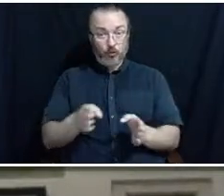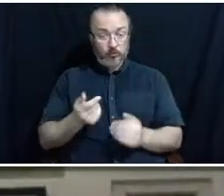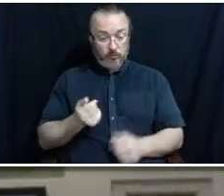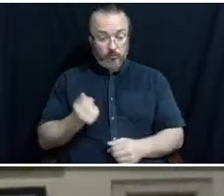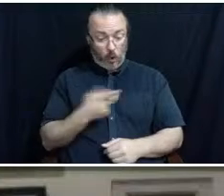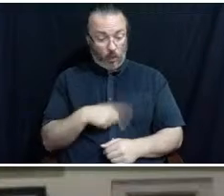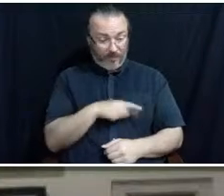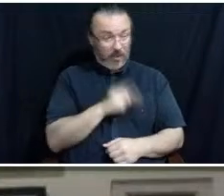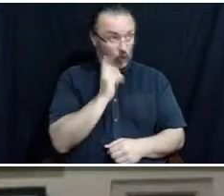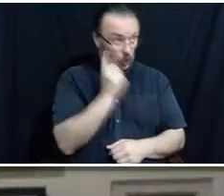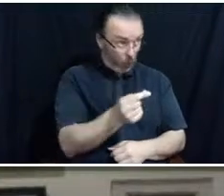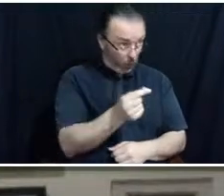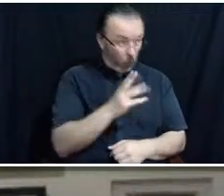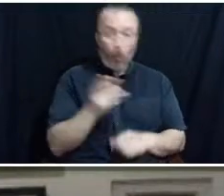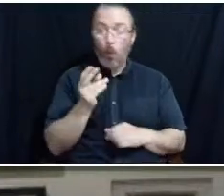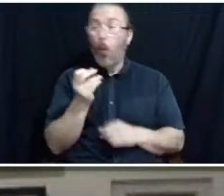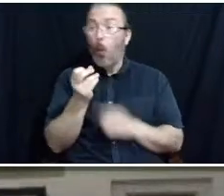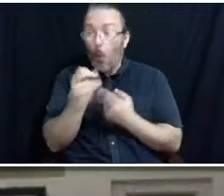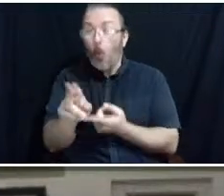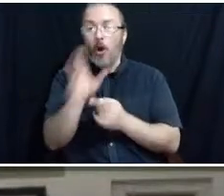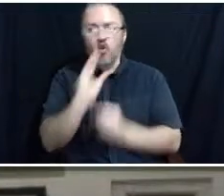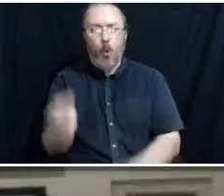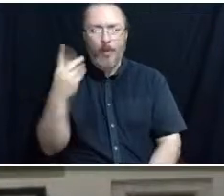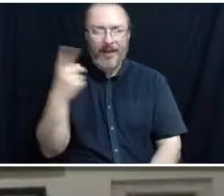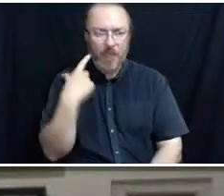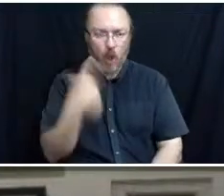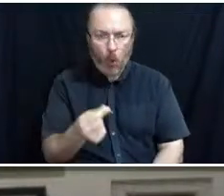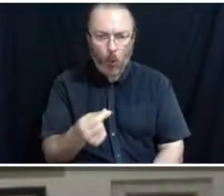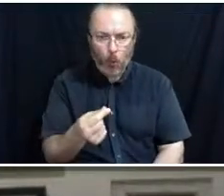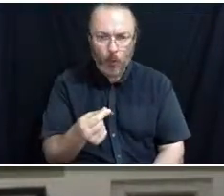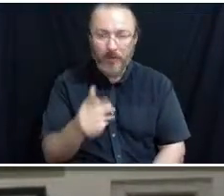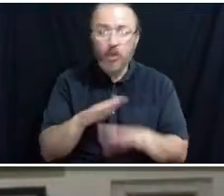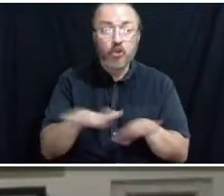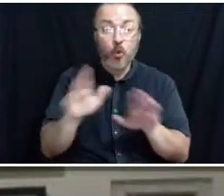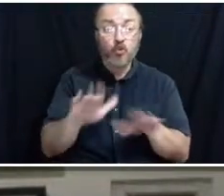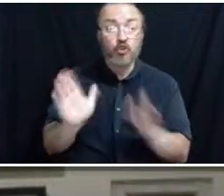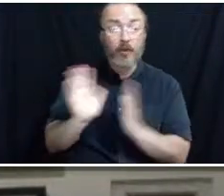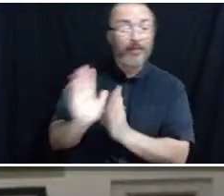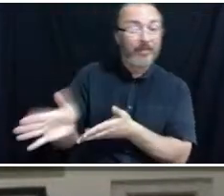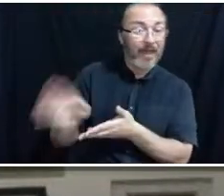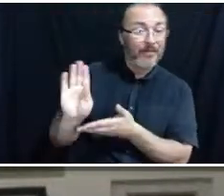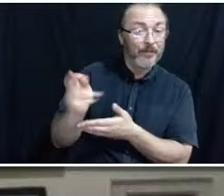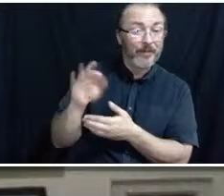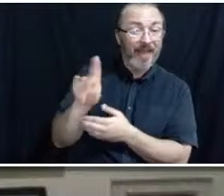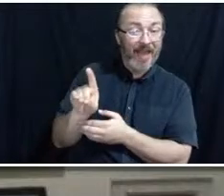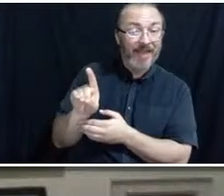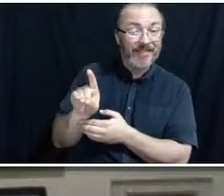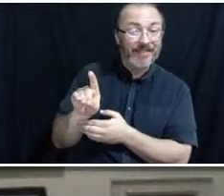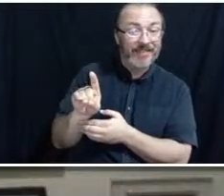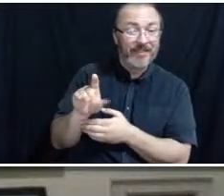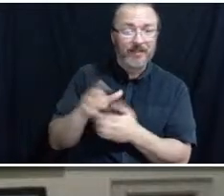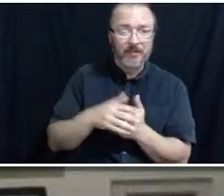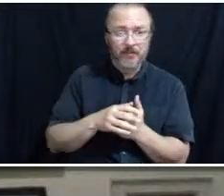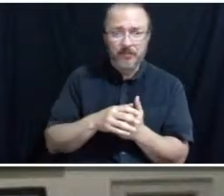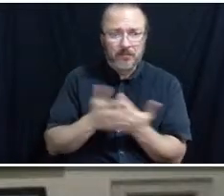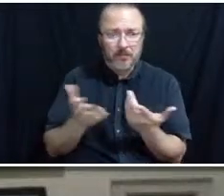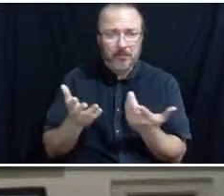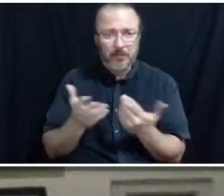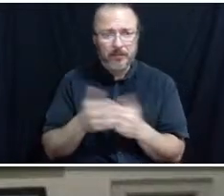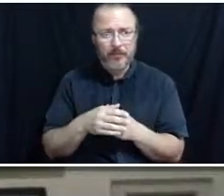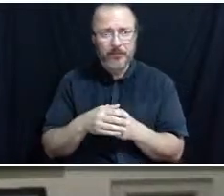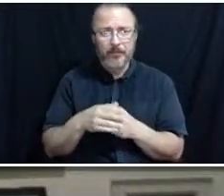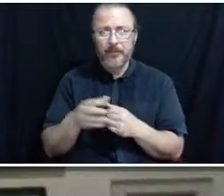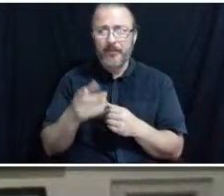et chacun doit y participer, sinon personne n'y participe. Aucun enfant n'est laissé pour compte. Il n'y a pas